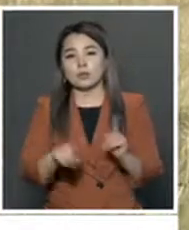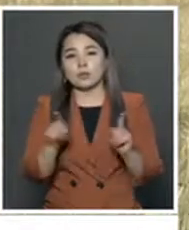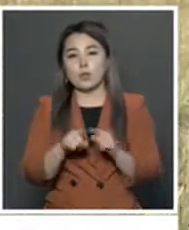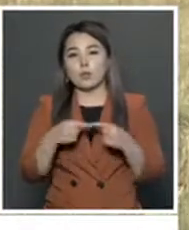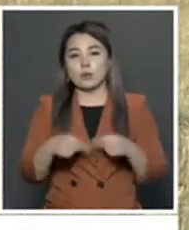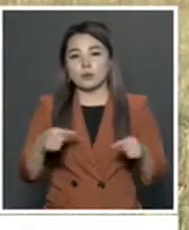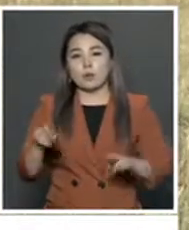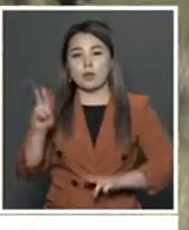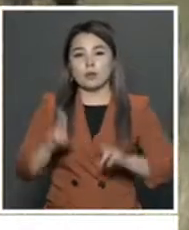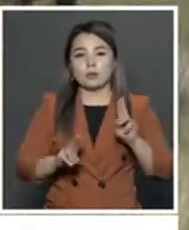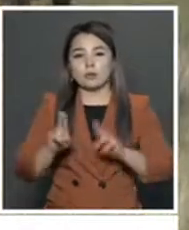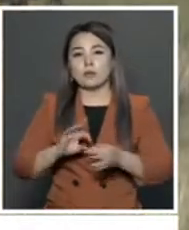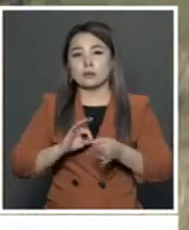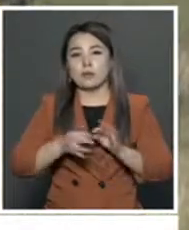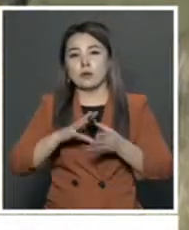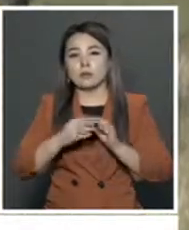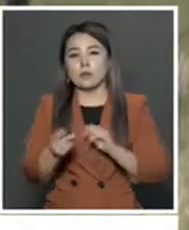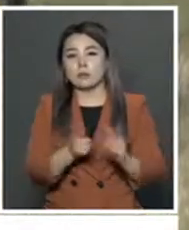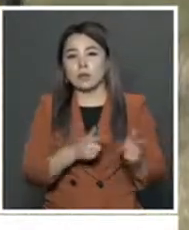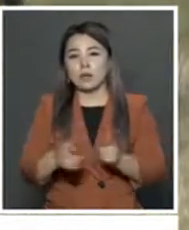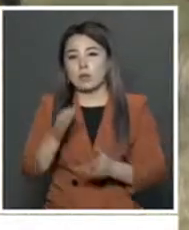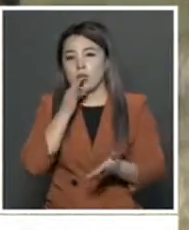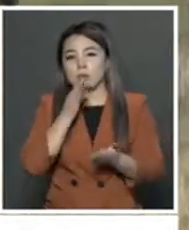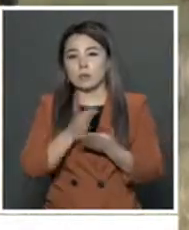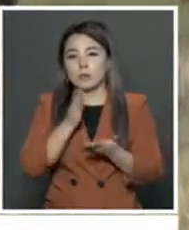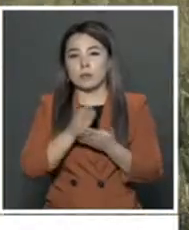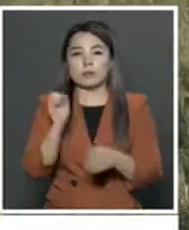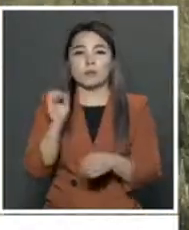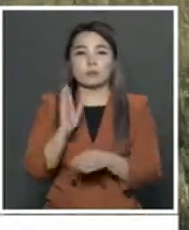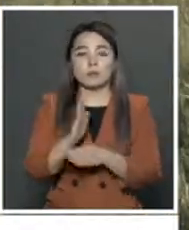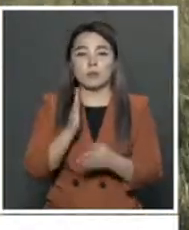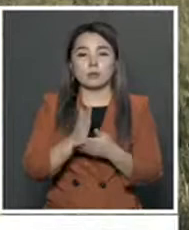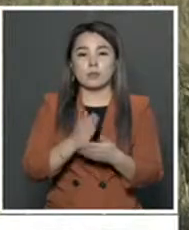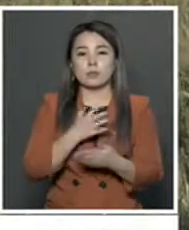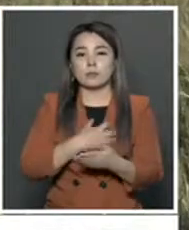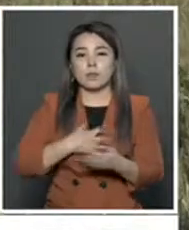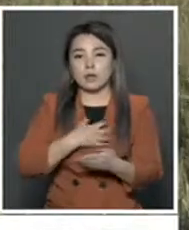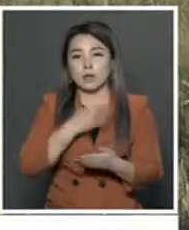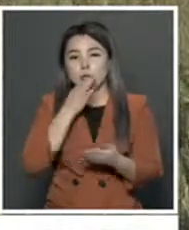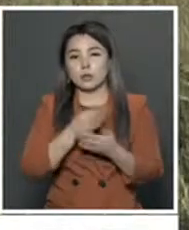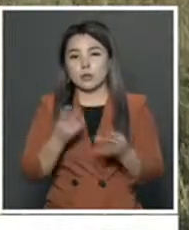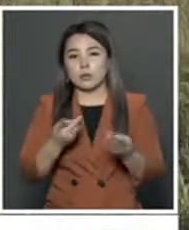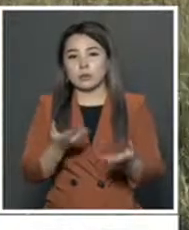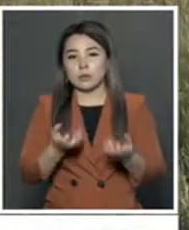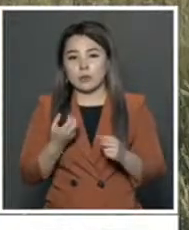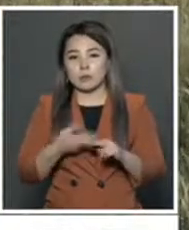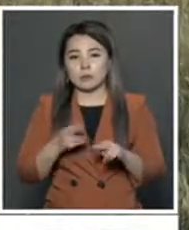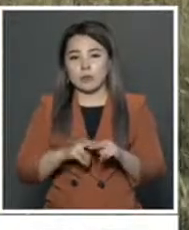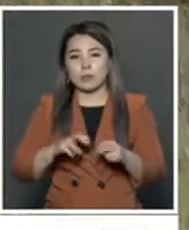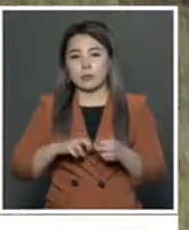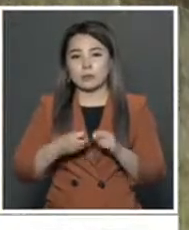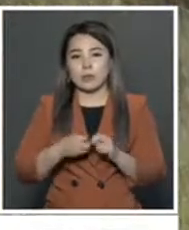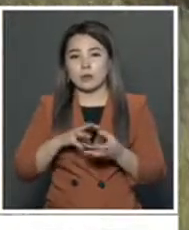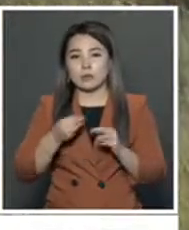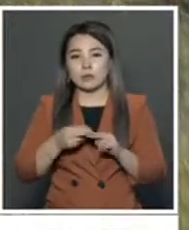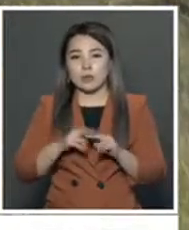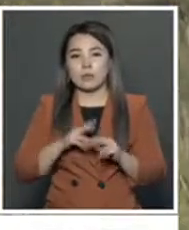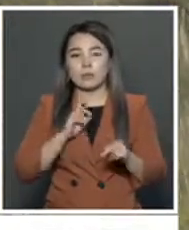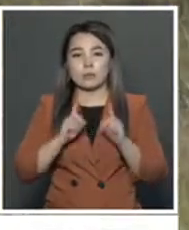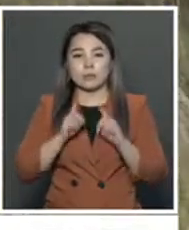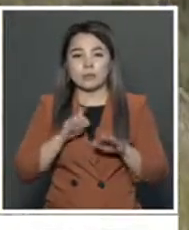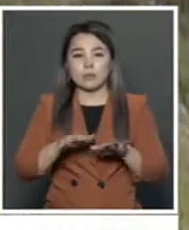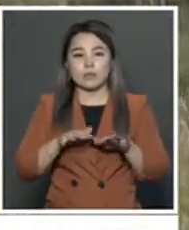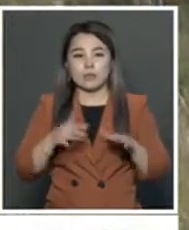өзге әдіс тәсілдерін әзірлеуі тиіс деген тапсырмасы негізге алыну керек. Бұл мәселе мәжілісте осымен екінші